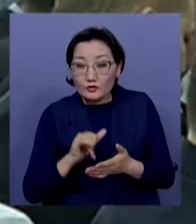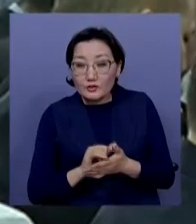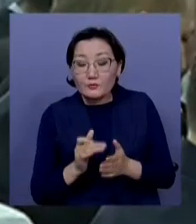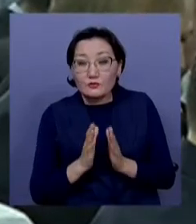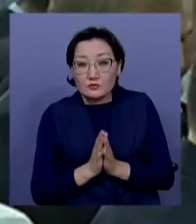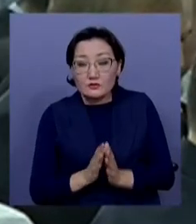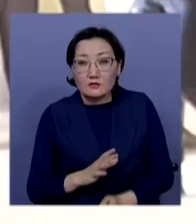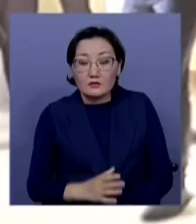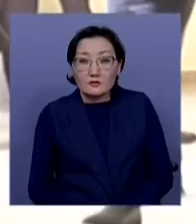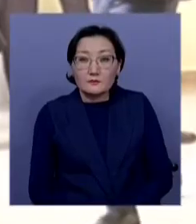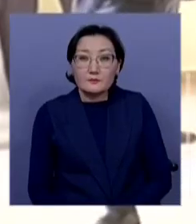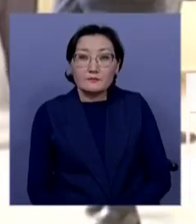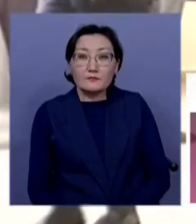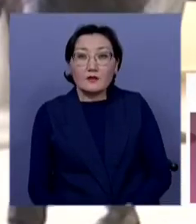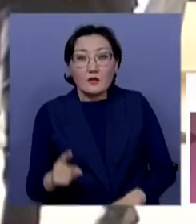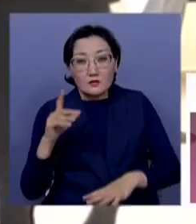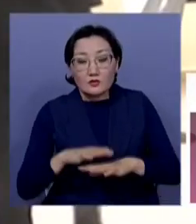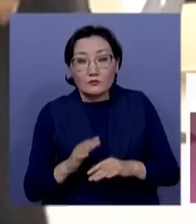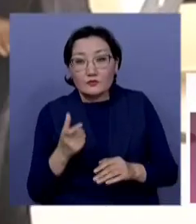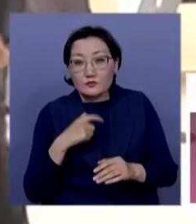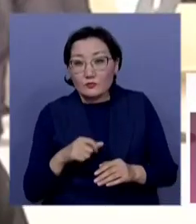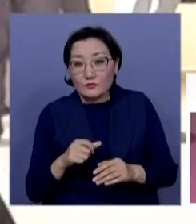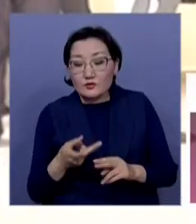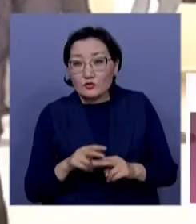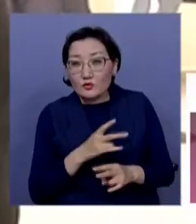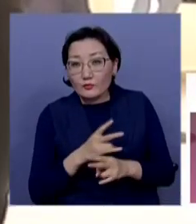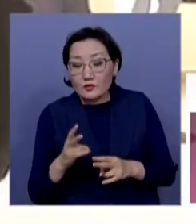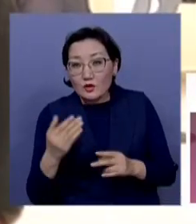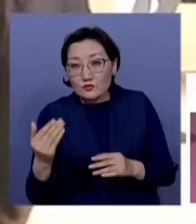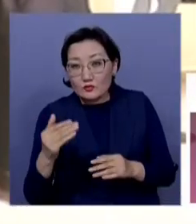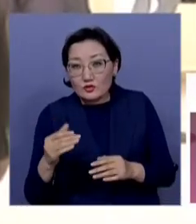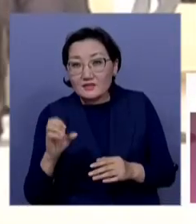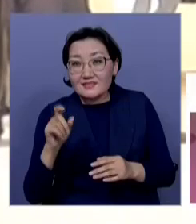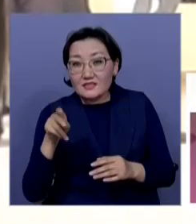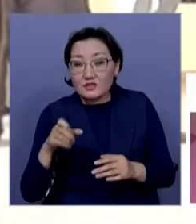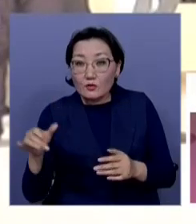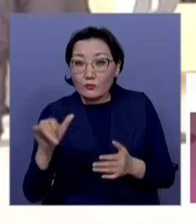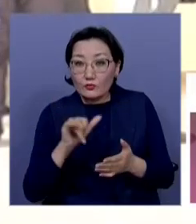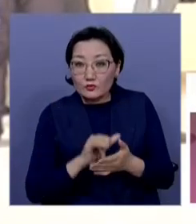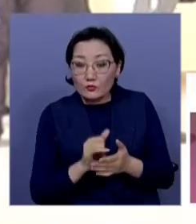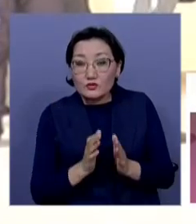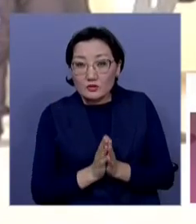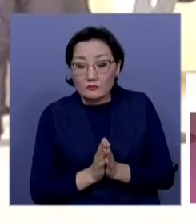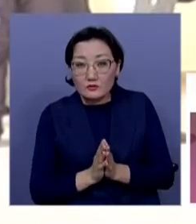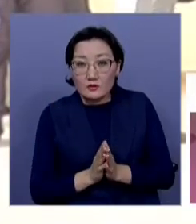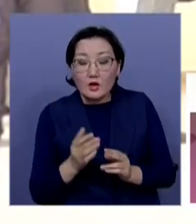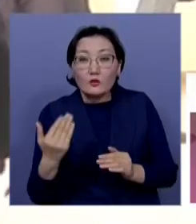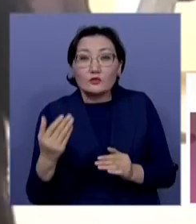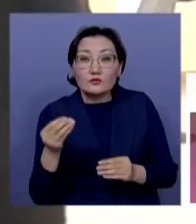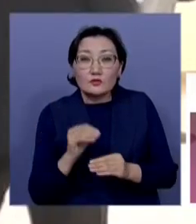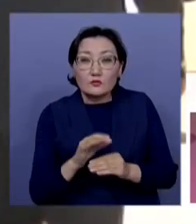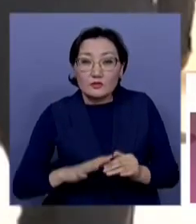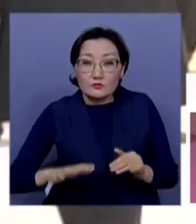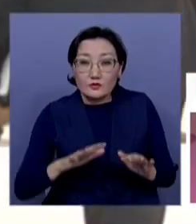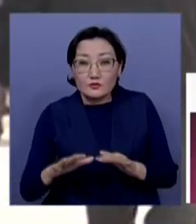беруді сұрады. Әкім мырзадан жасыл желекке зақым келмес үшін сол жерге бейнебақылау камераларын орнатып беруін сұрадым. Оған қоса сол